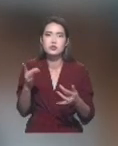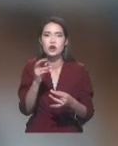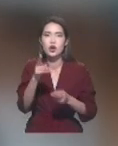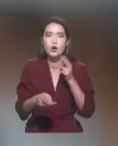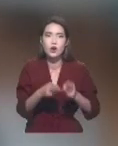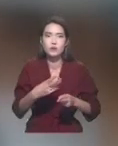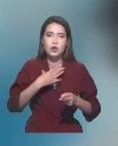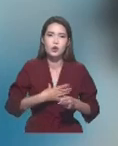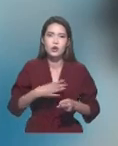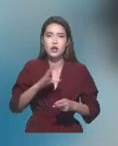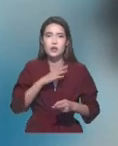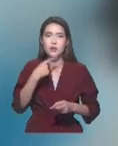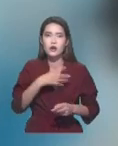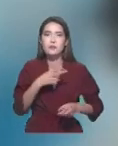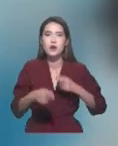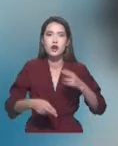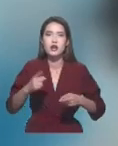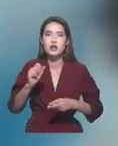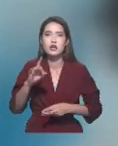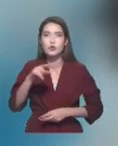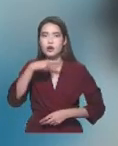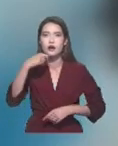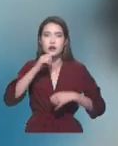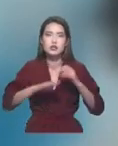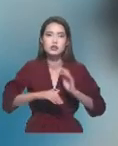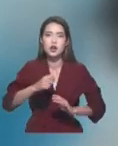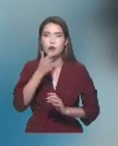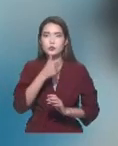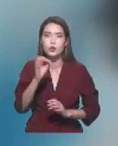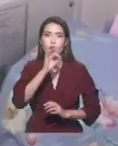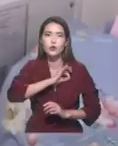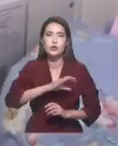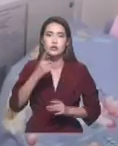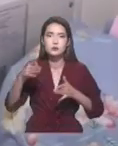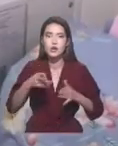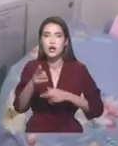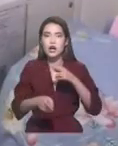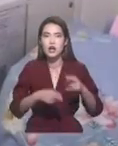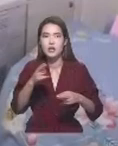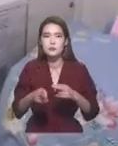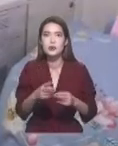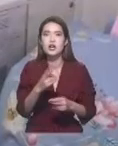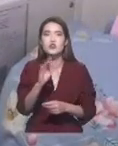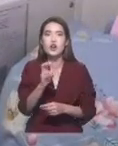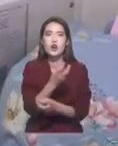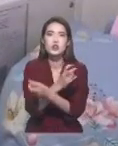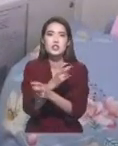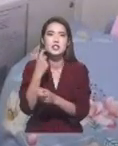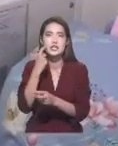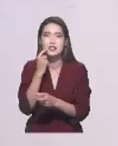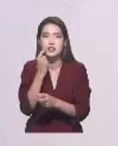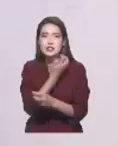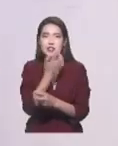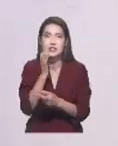жасауға тура келетін, дейді хирургтар. Енді ресейлік мамандардың тәжірибесін қолдана отырып, бір жолда операцияға жақ сүйек, тіс, микрохирург